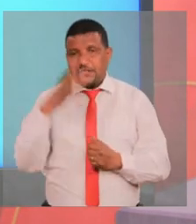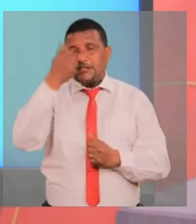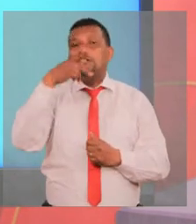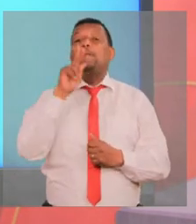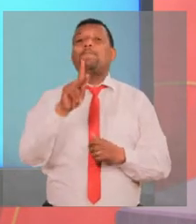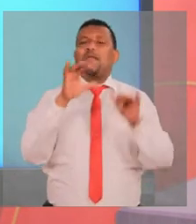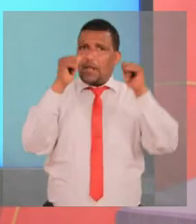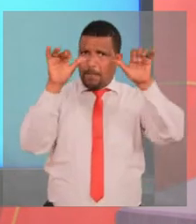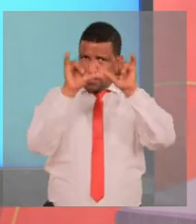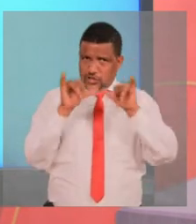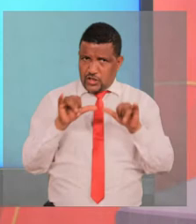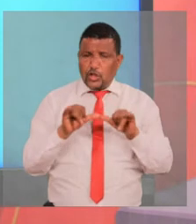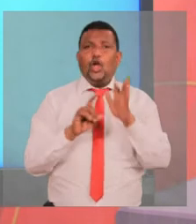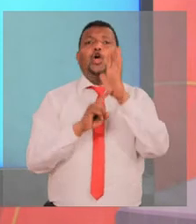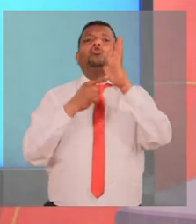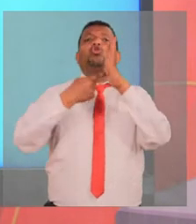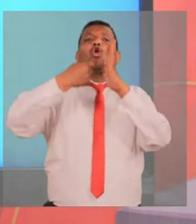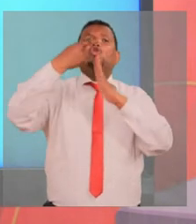जरुर